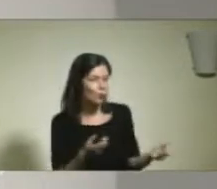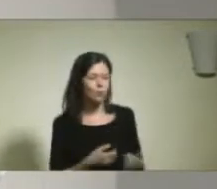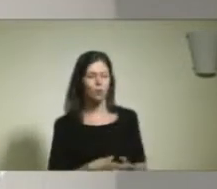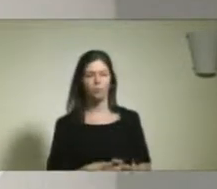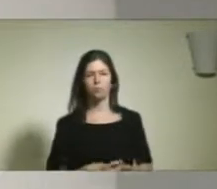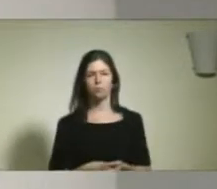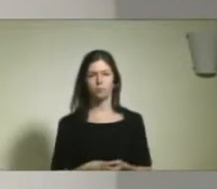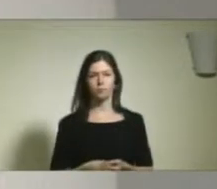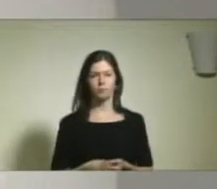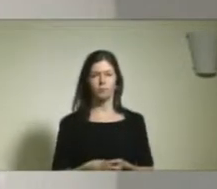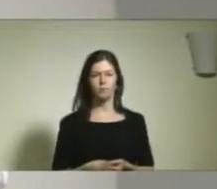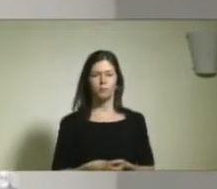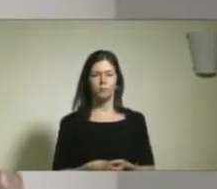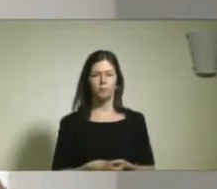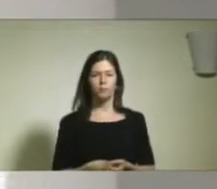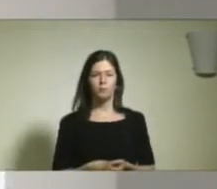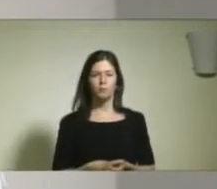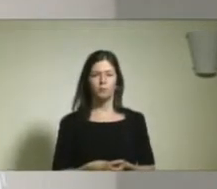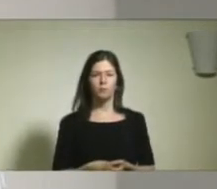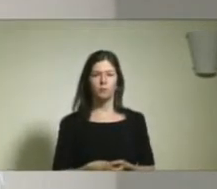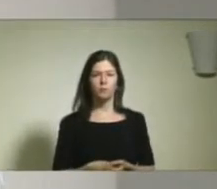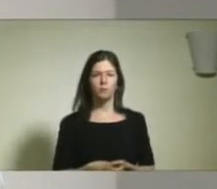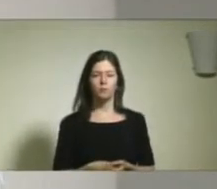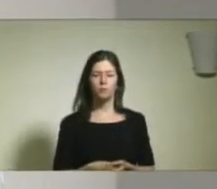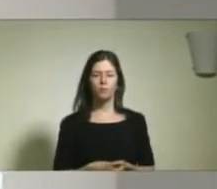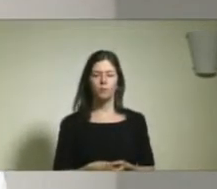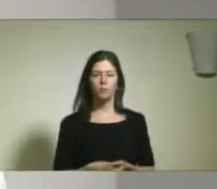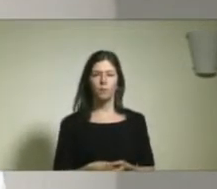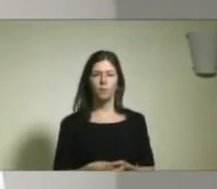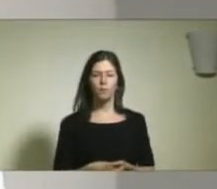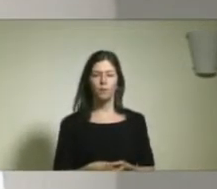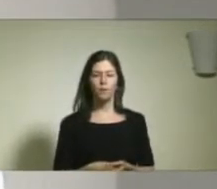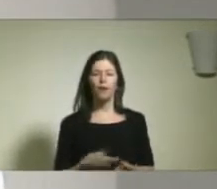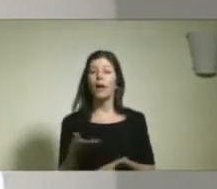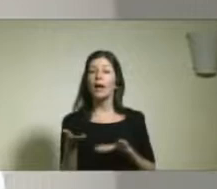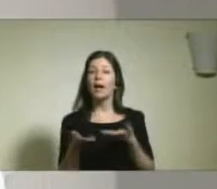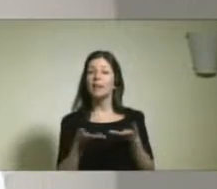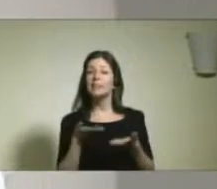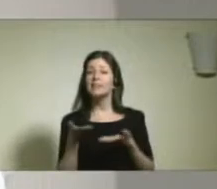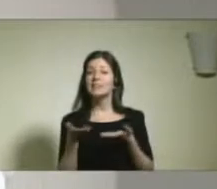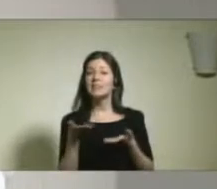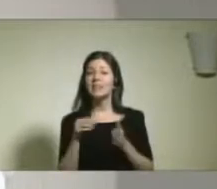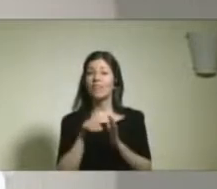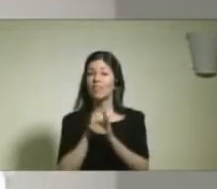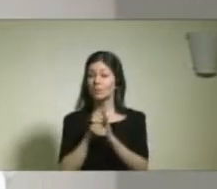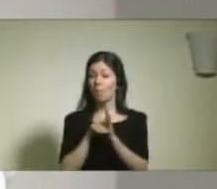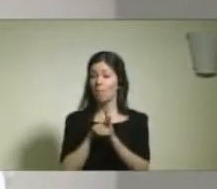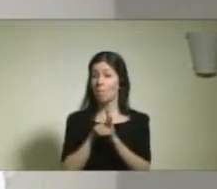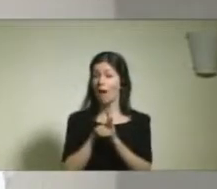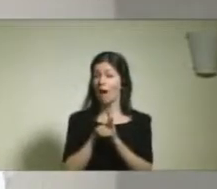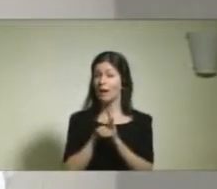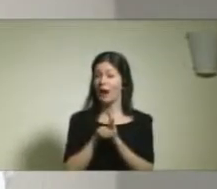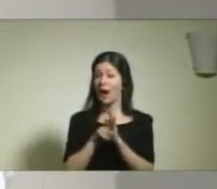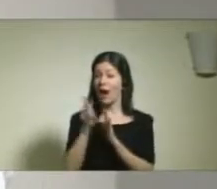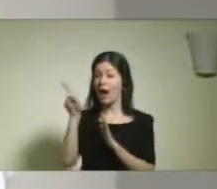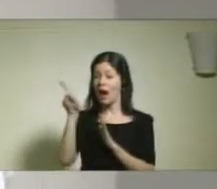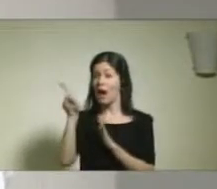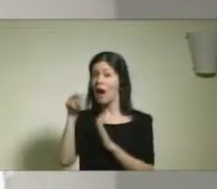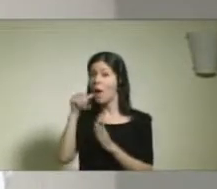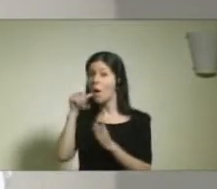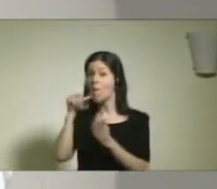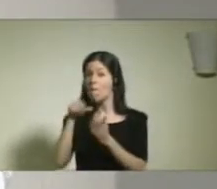Lorsqu'on parle des services bancaires par la poste, les gens, surtout dans le Nord, on parle de